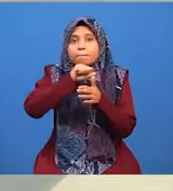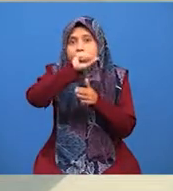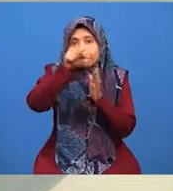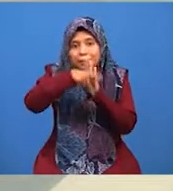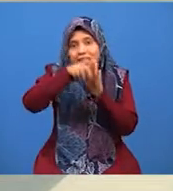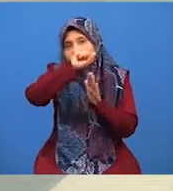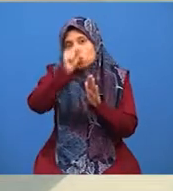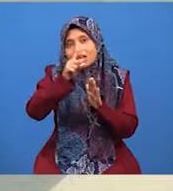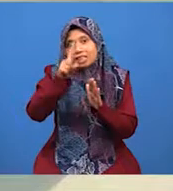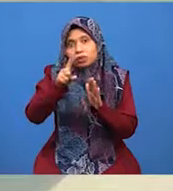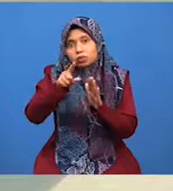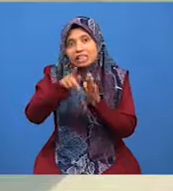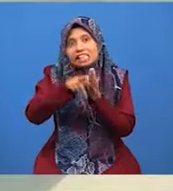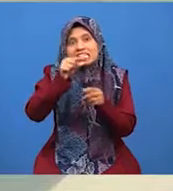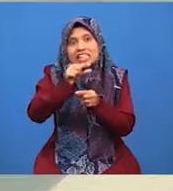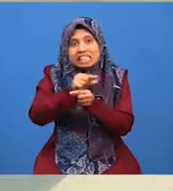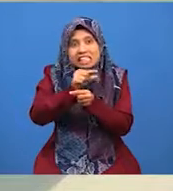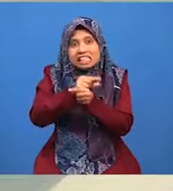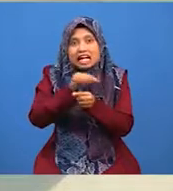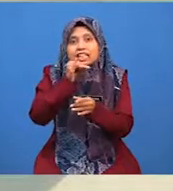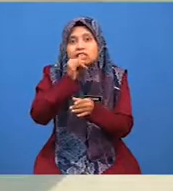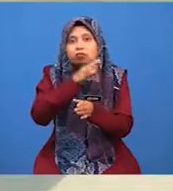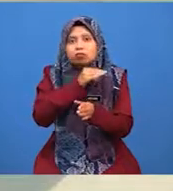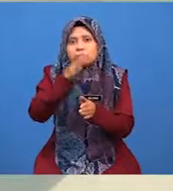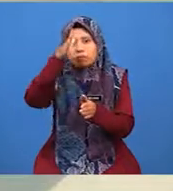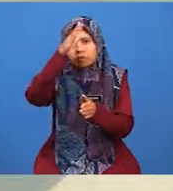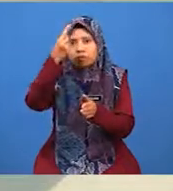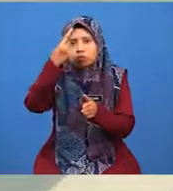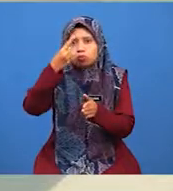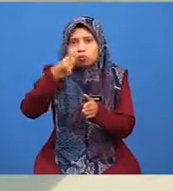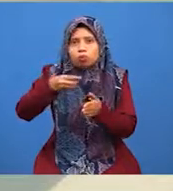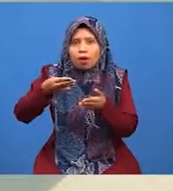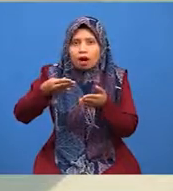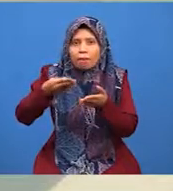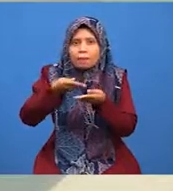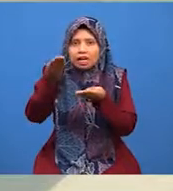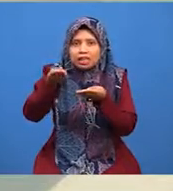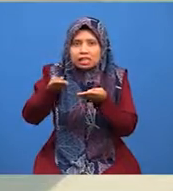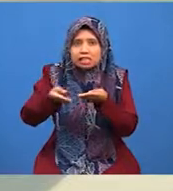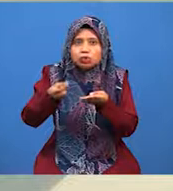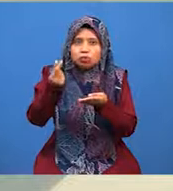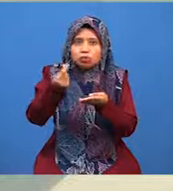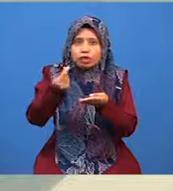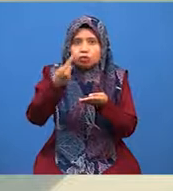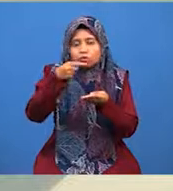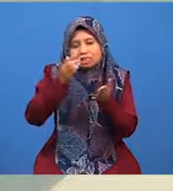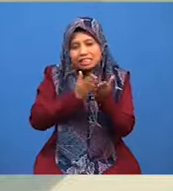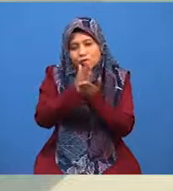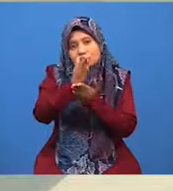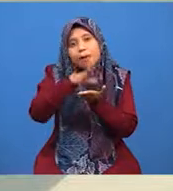persoalan kegigihan ibu dan bapa untuk membiayai anak-anak